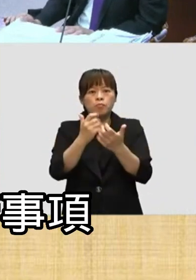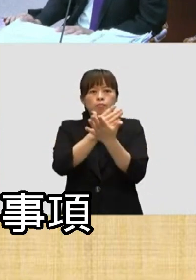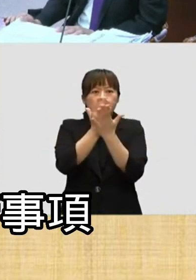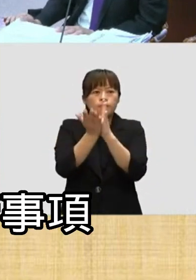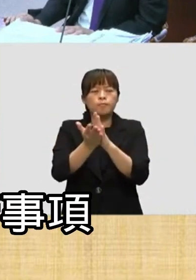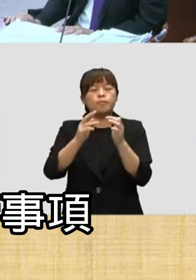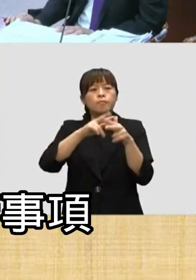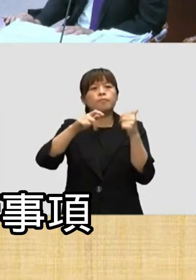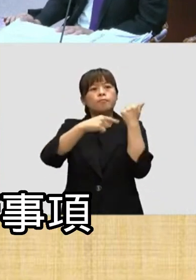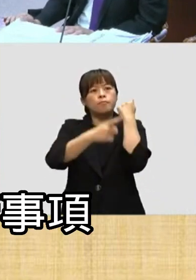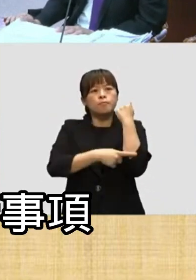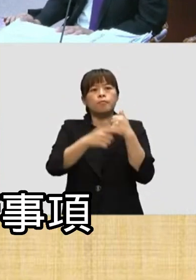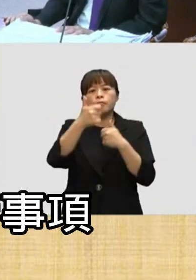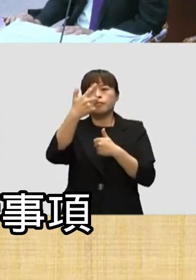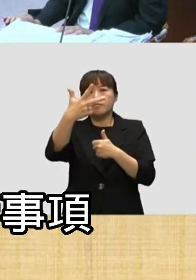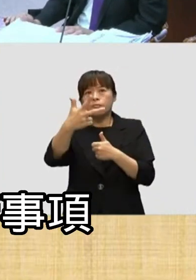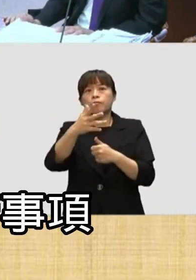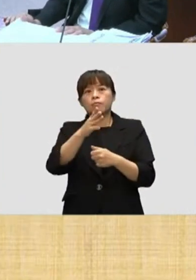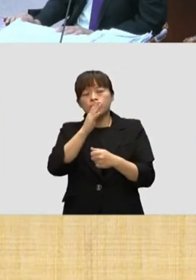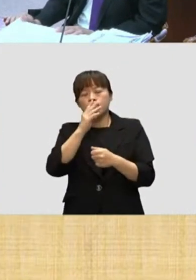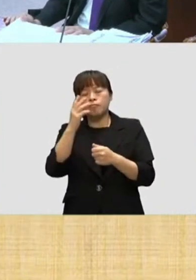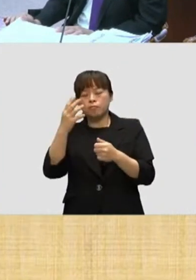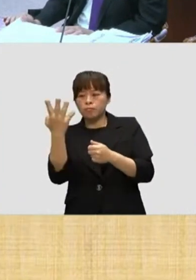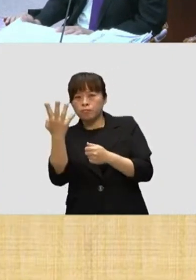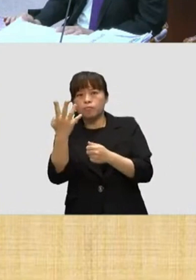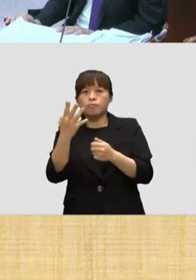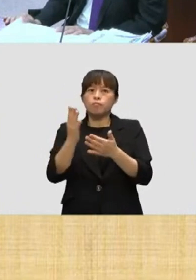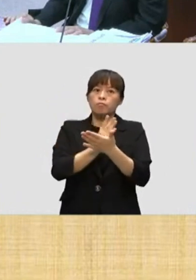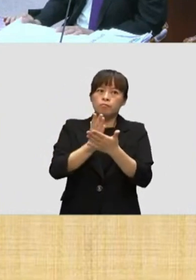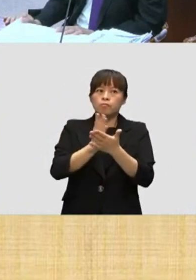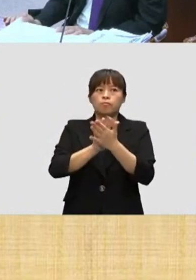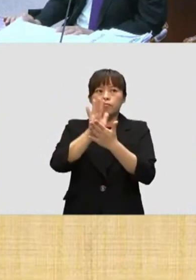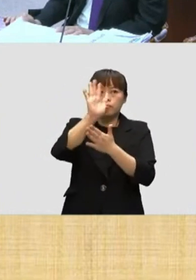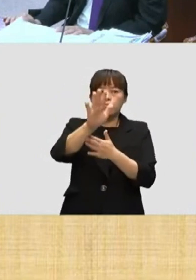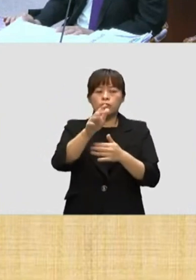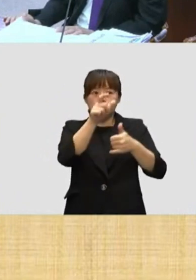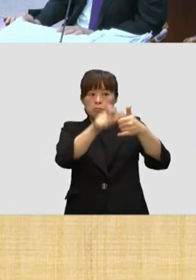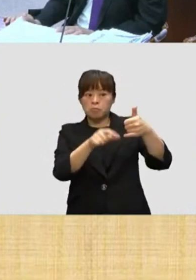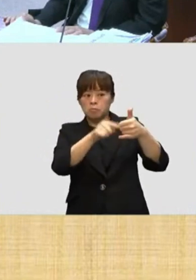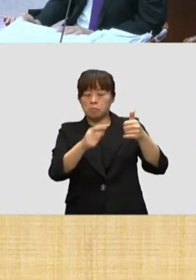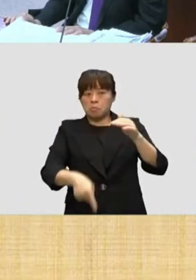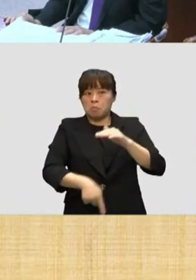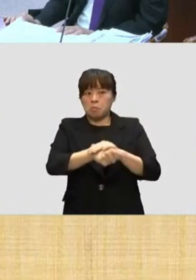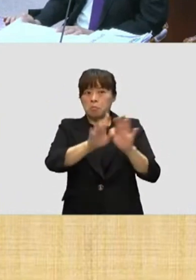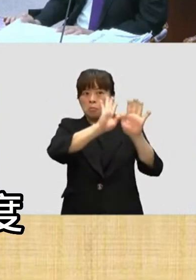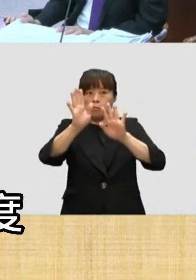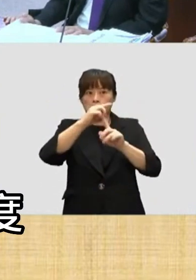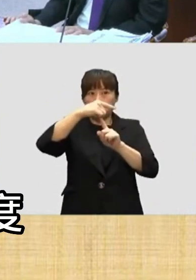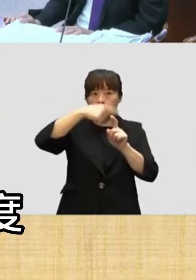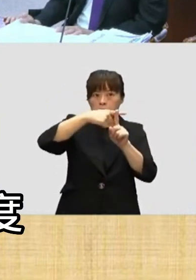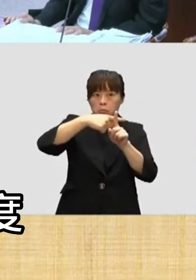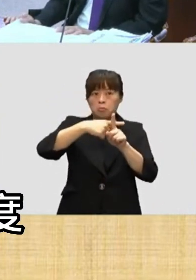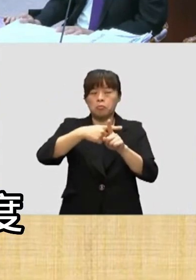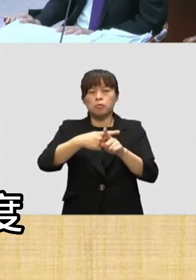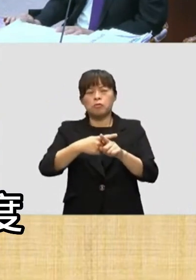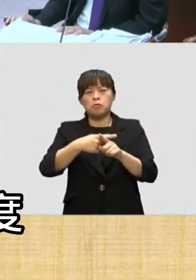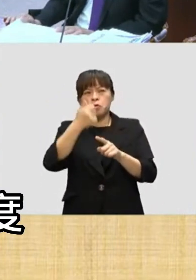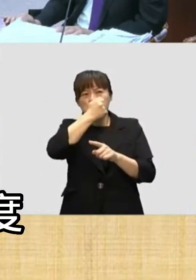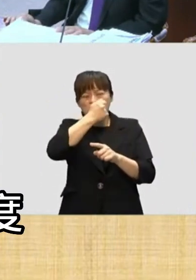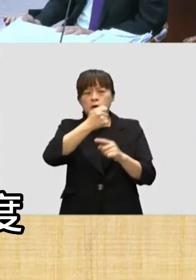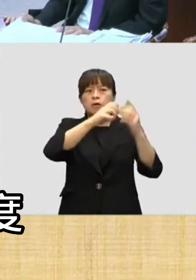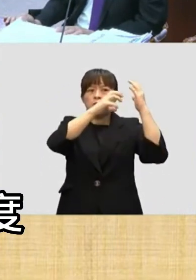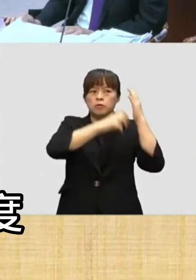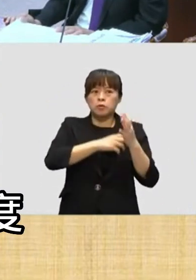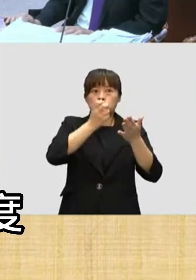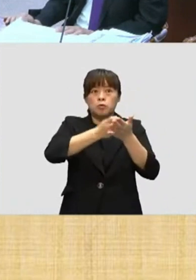刑法第57条所列四款事项为评价之后，依被告具体犯罪情节、所犯不法及责任